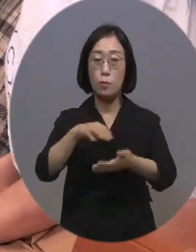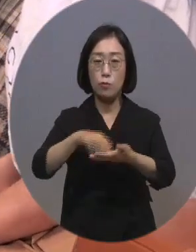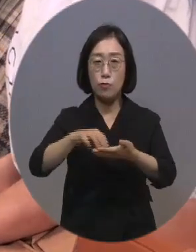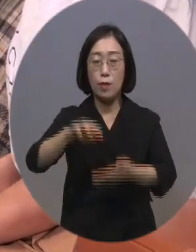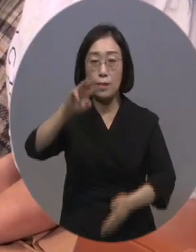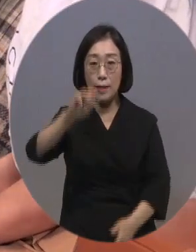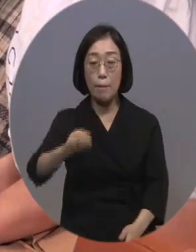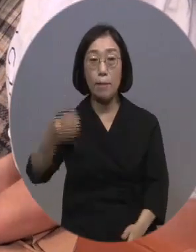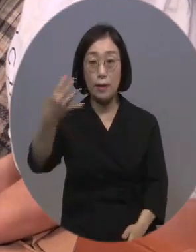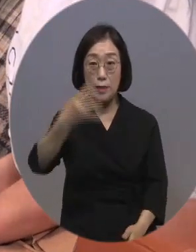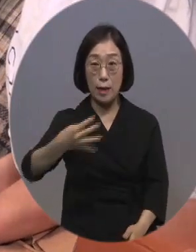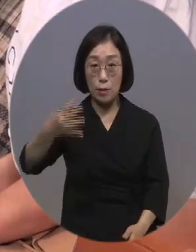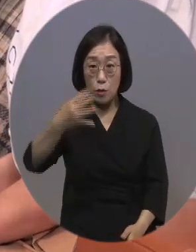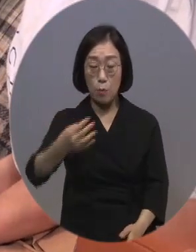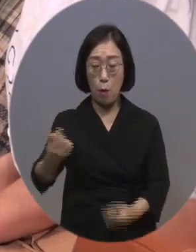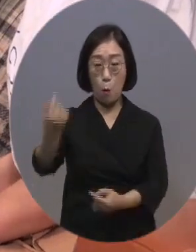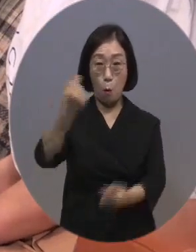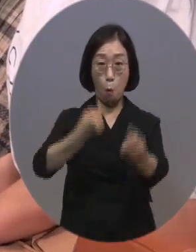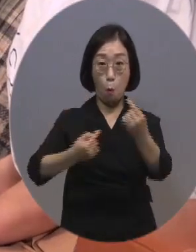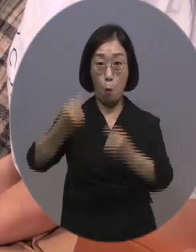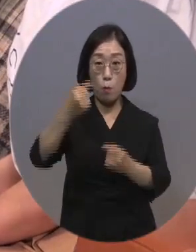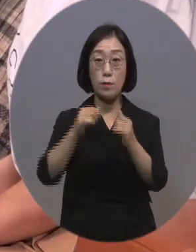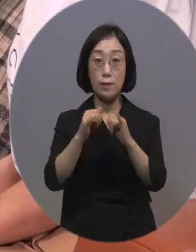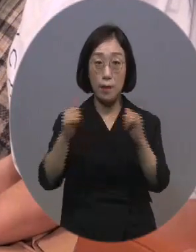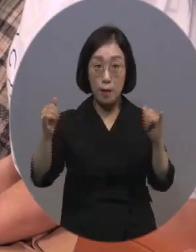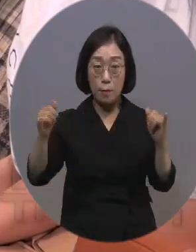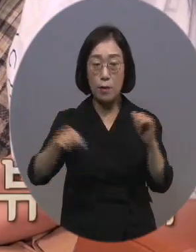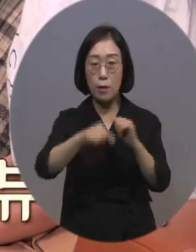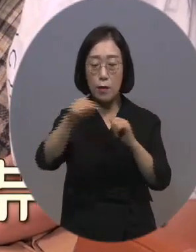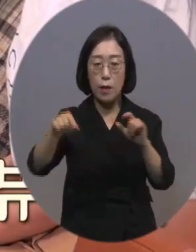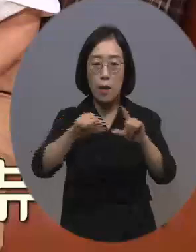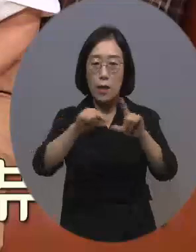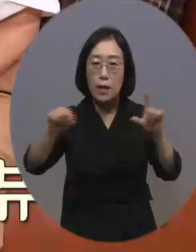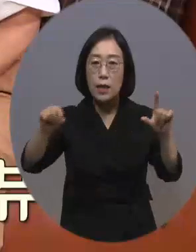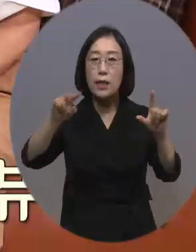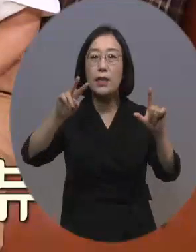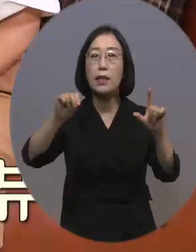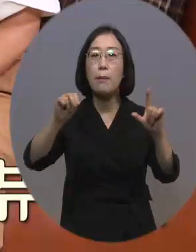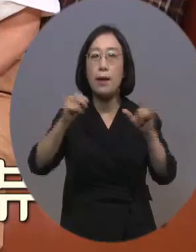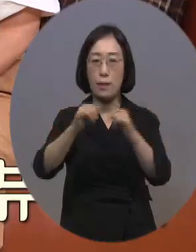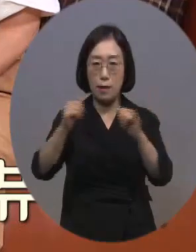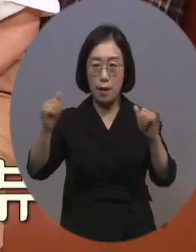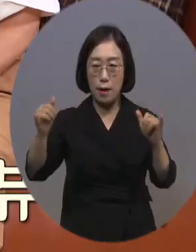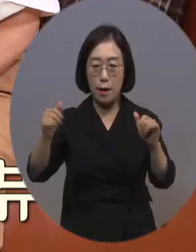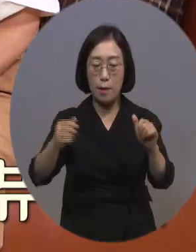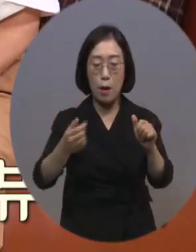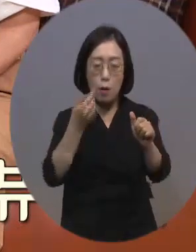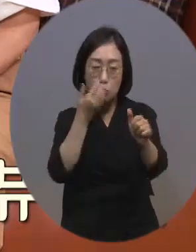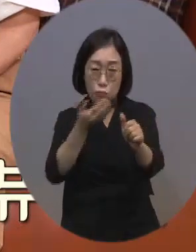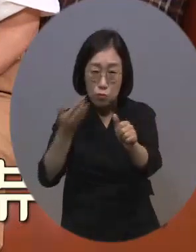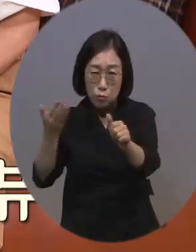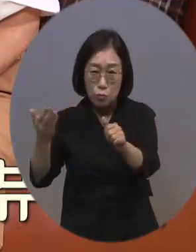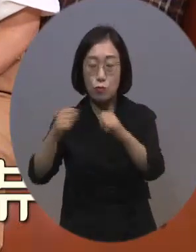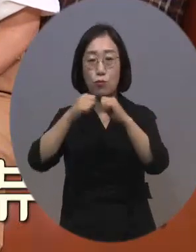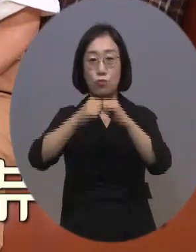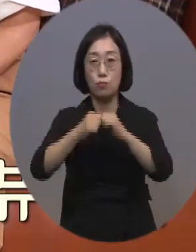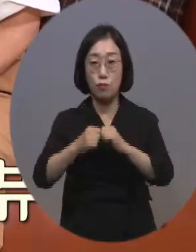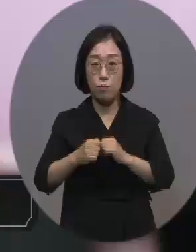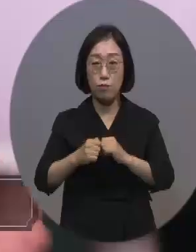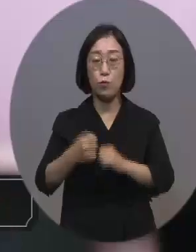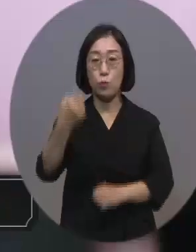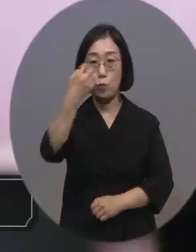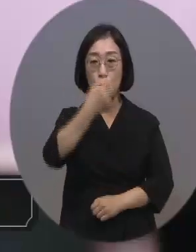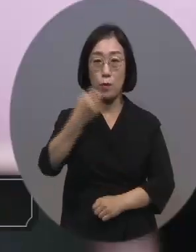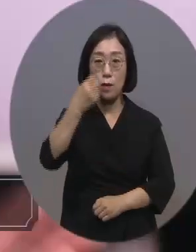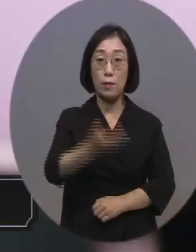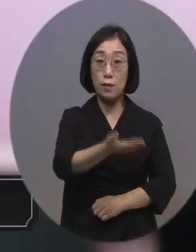정도 한국에 정착해왔잖아요. 하셨잖아요. 저희는 그 중에 2만 명 정도를 인터뷰를 하고 조사를 하고